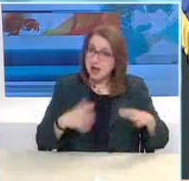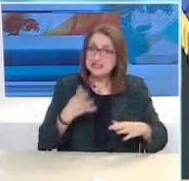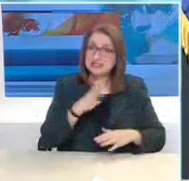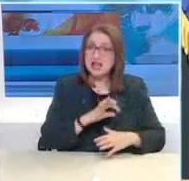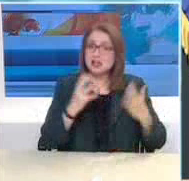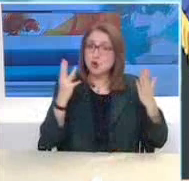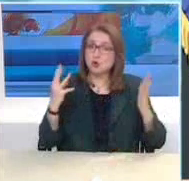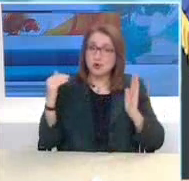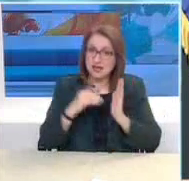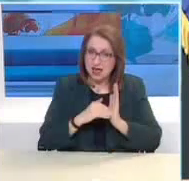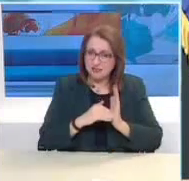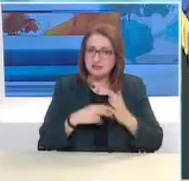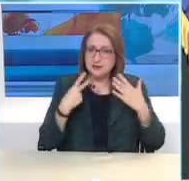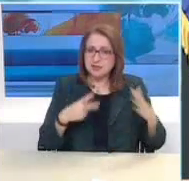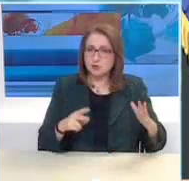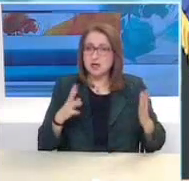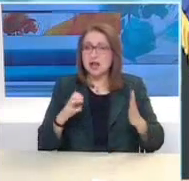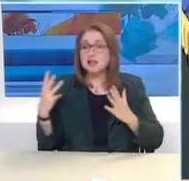48.798 κλινικά δείγματα.